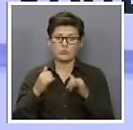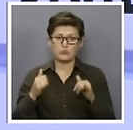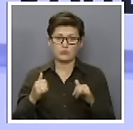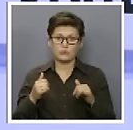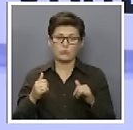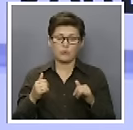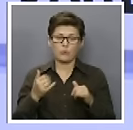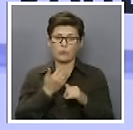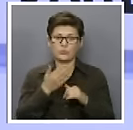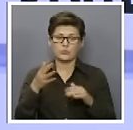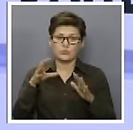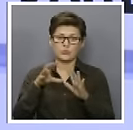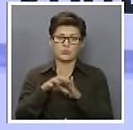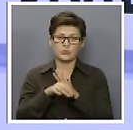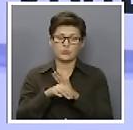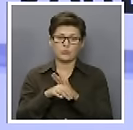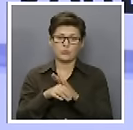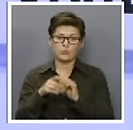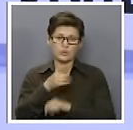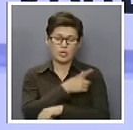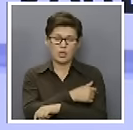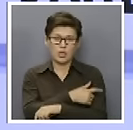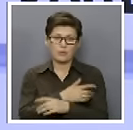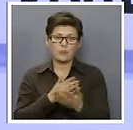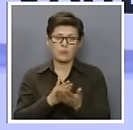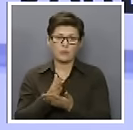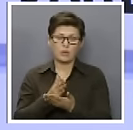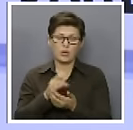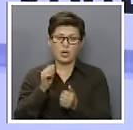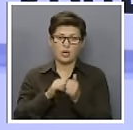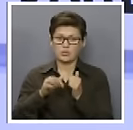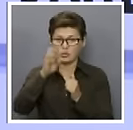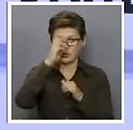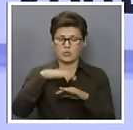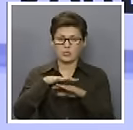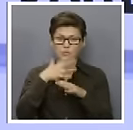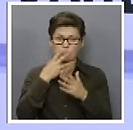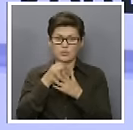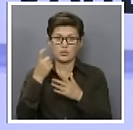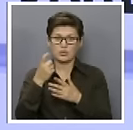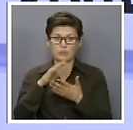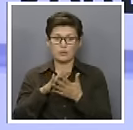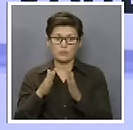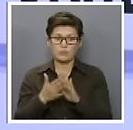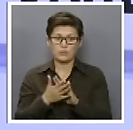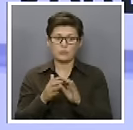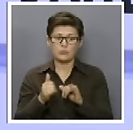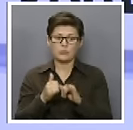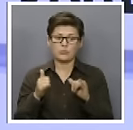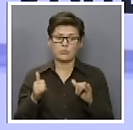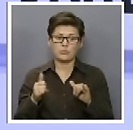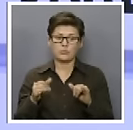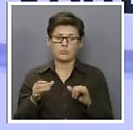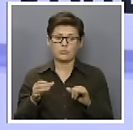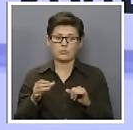басқаны оның ішінде медицина саласы бәрібір әр елдің өзінің жалпы экономикалық жағдайына байланысты дамиды. Егер медицина